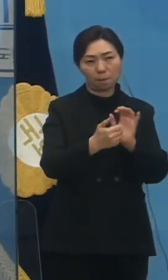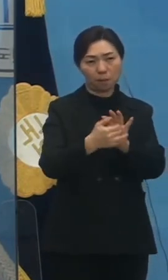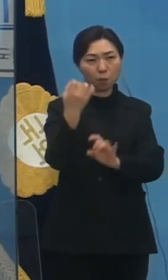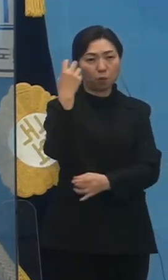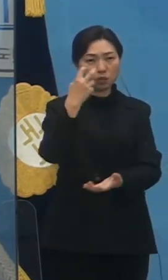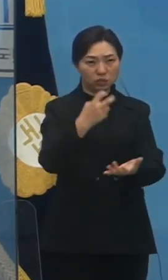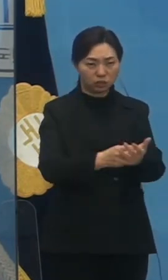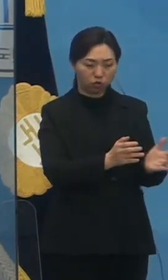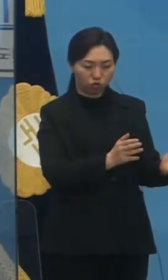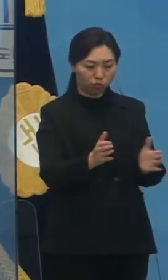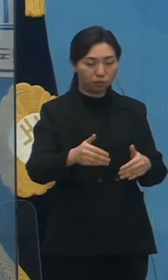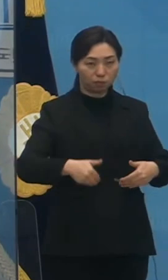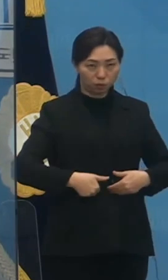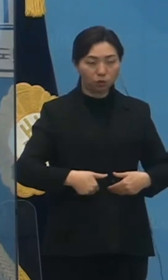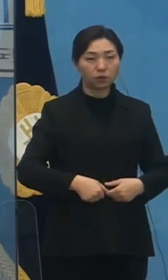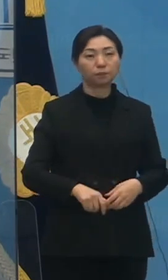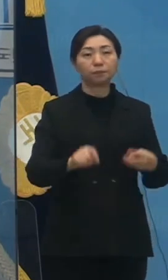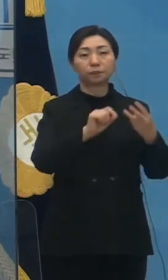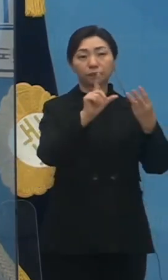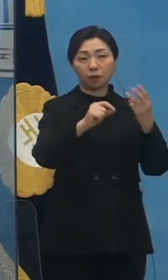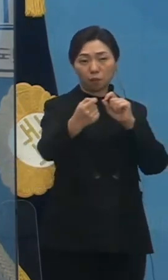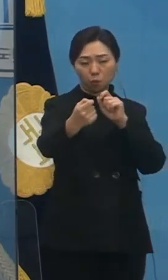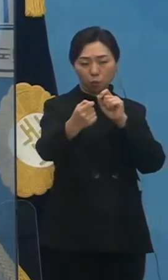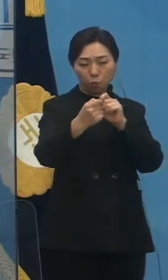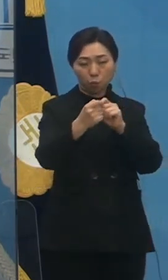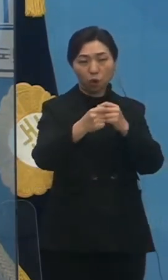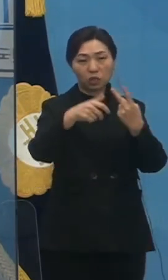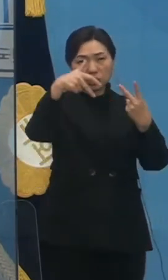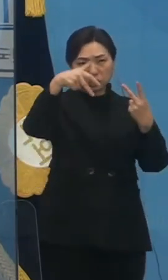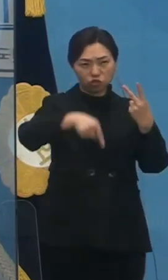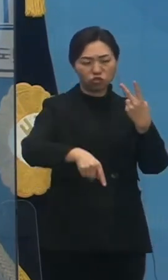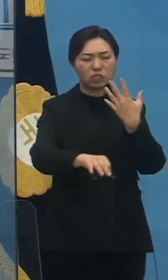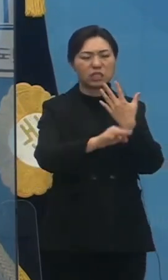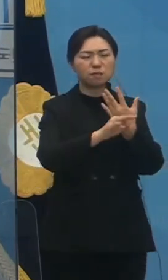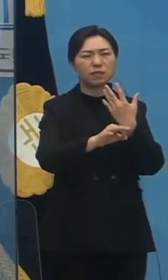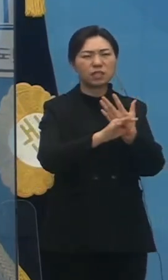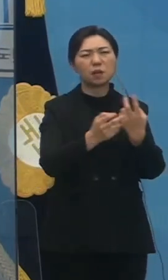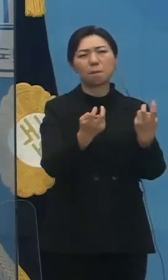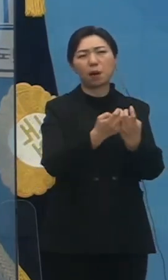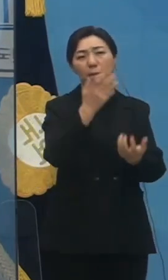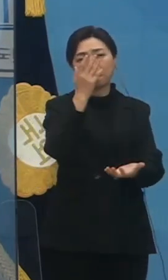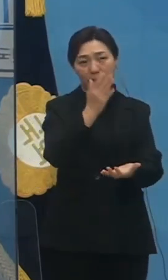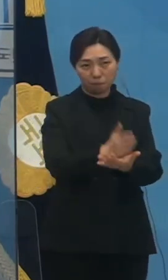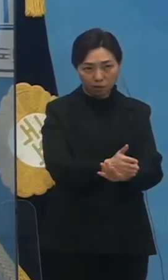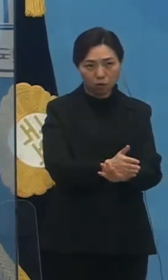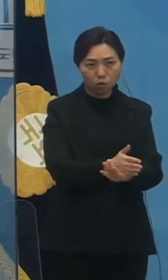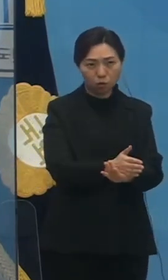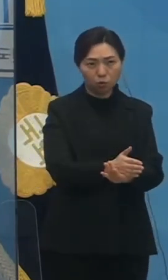다가오는 3월 2주간의 임시 방편 대책이 아닌 유연한